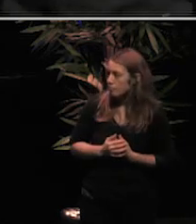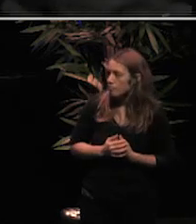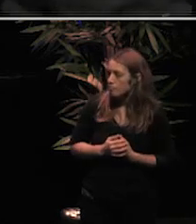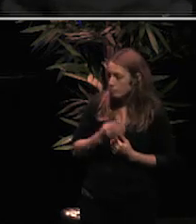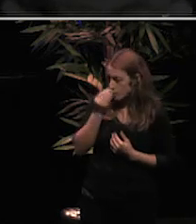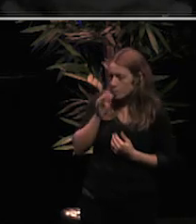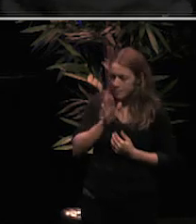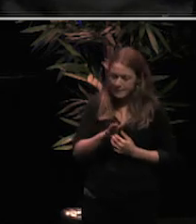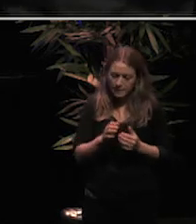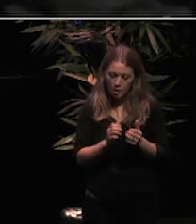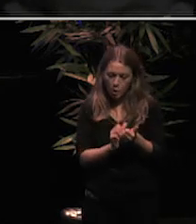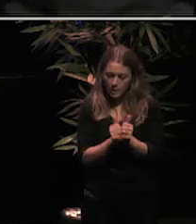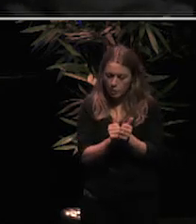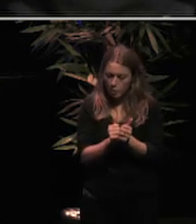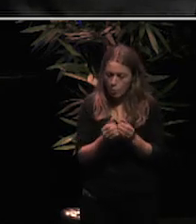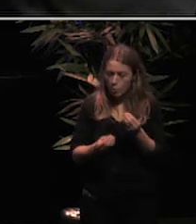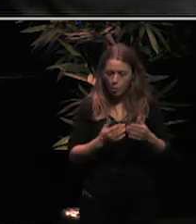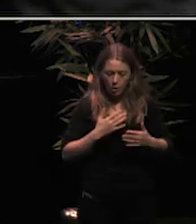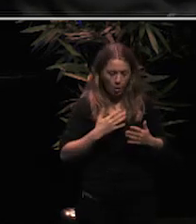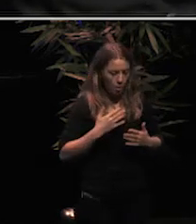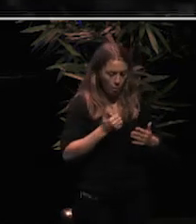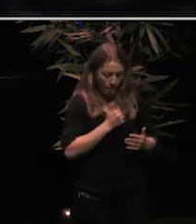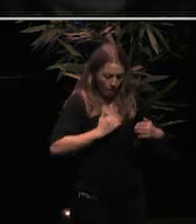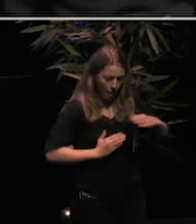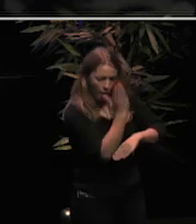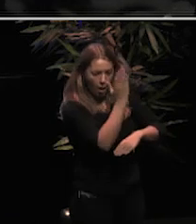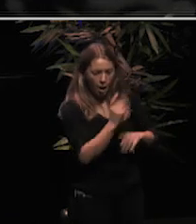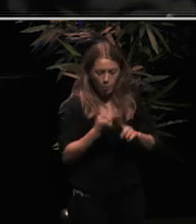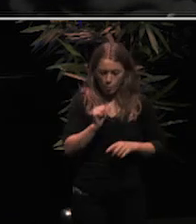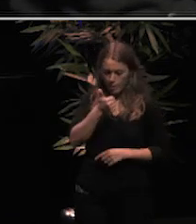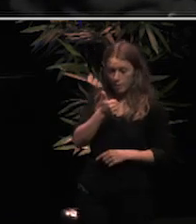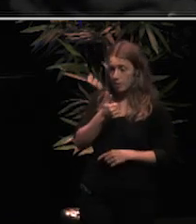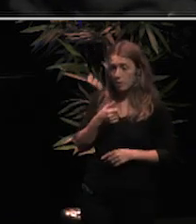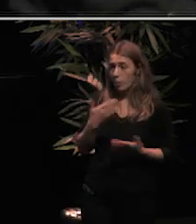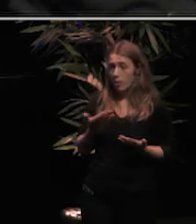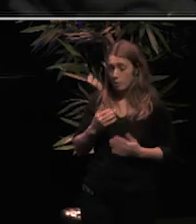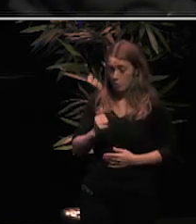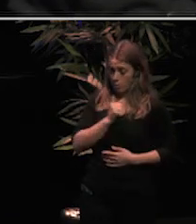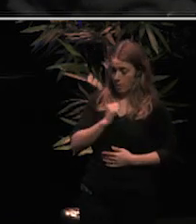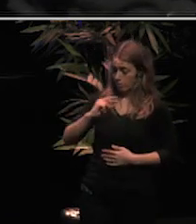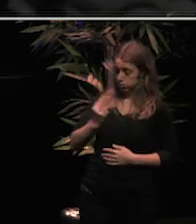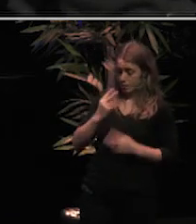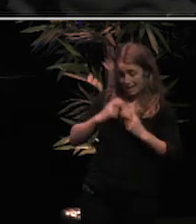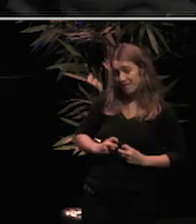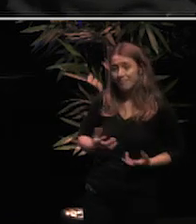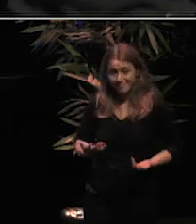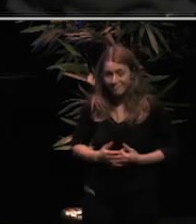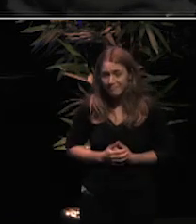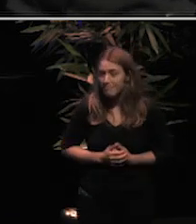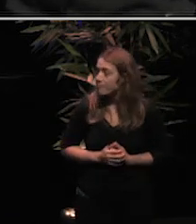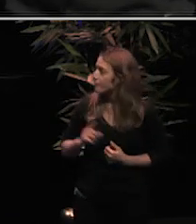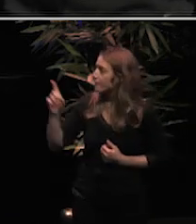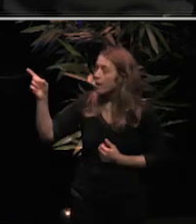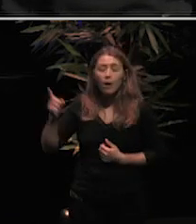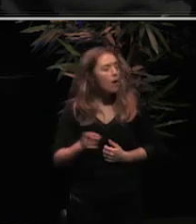la compétition, en fait, et le dépassement de soi commencent par une bonne connaissance de soi-même. Tout à fait. Ça nous amène aussi à un